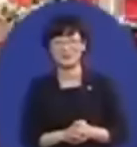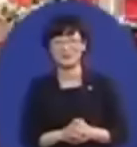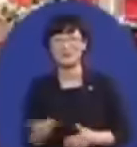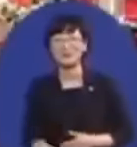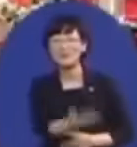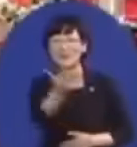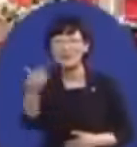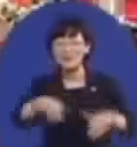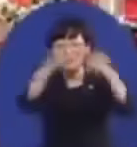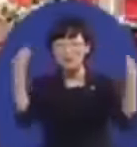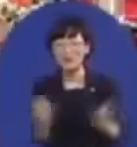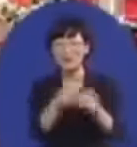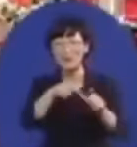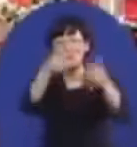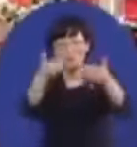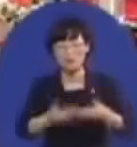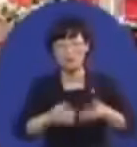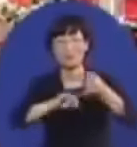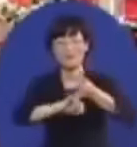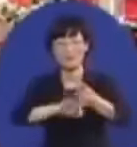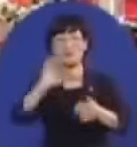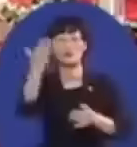여러분 다 구원을 받아야 되는 것입니다.